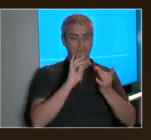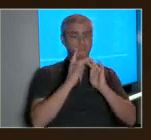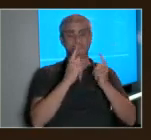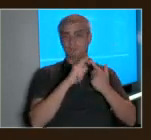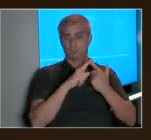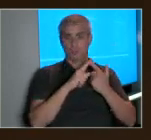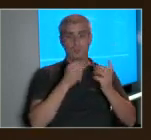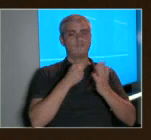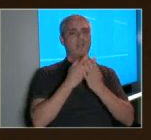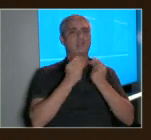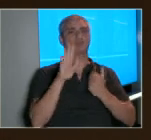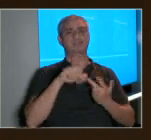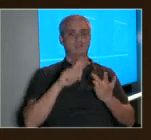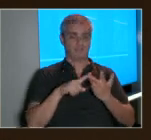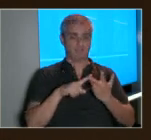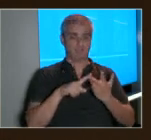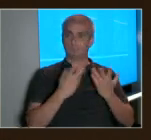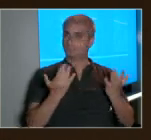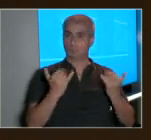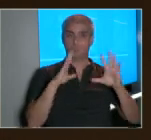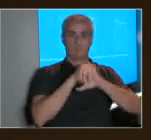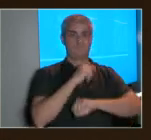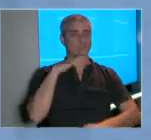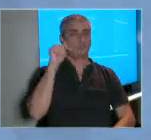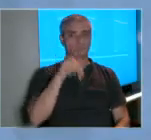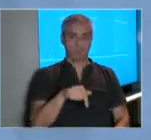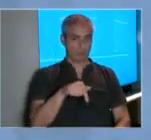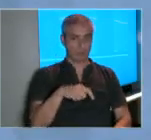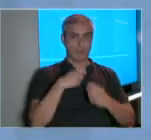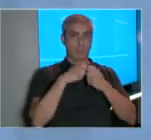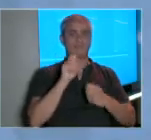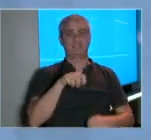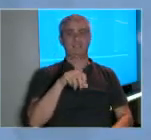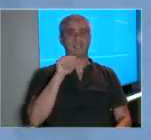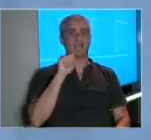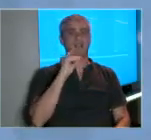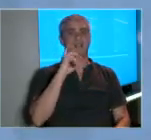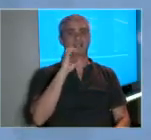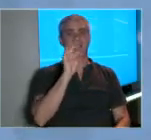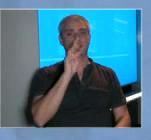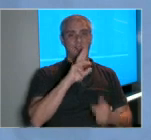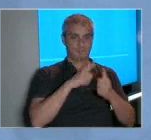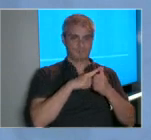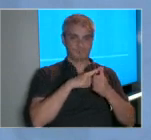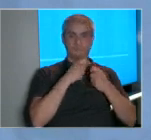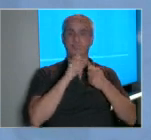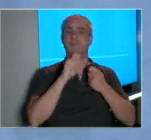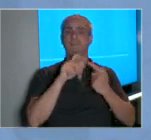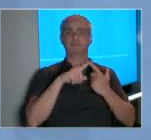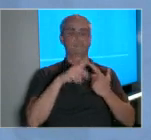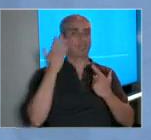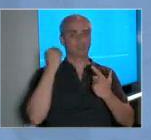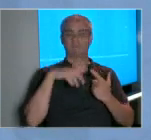הסכסוך ועד לאיכות הסביבה. אז הערב יהיו איתנו חבר הכנסת אבי דיכטר, חברת